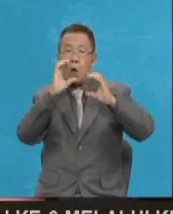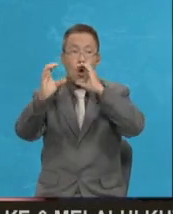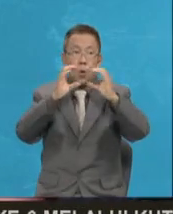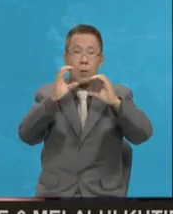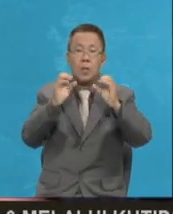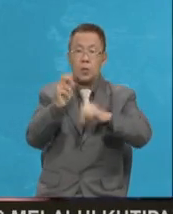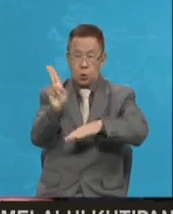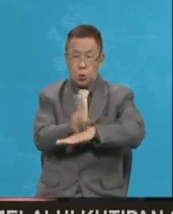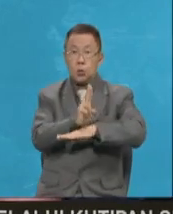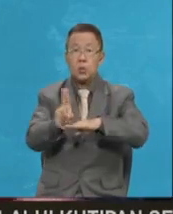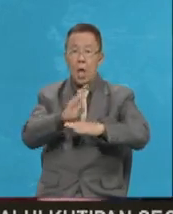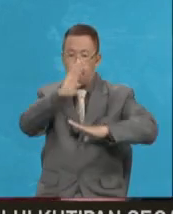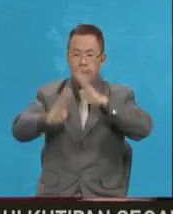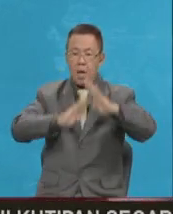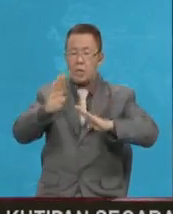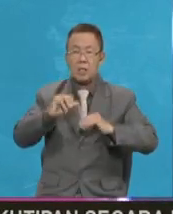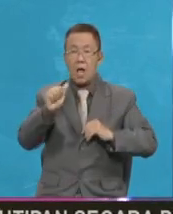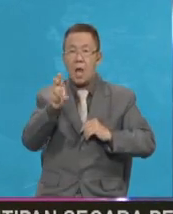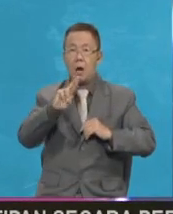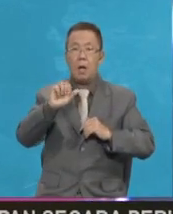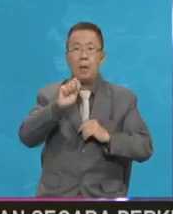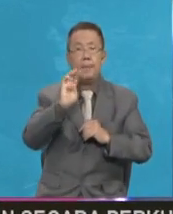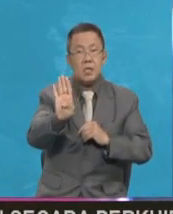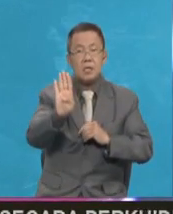menggunakan bahasa Arab